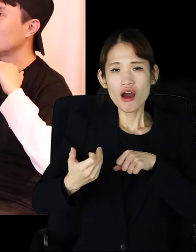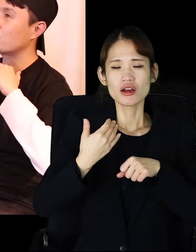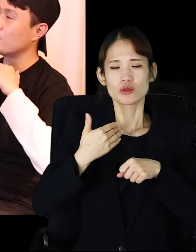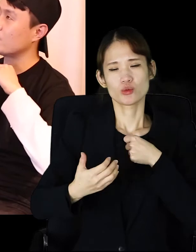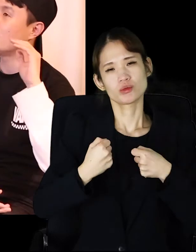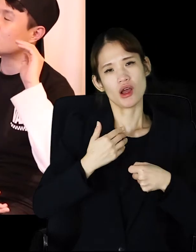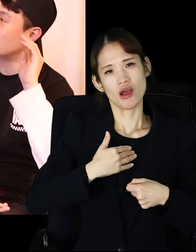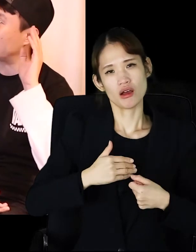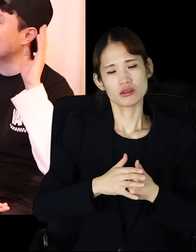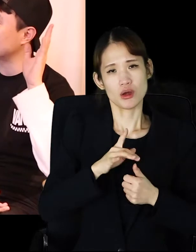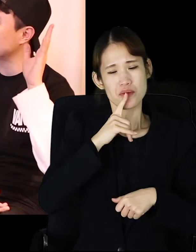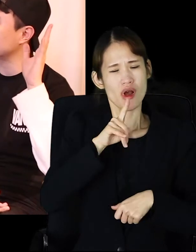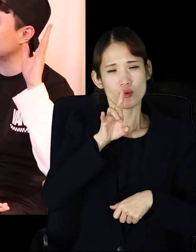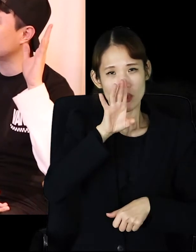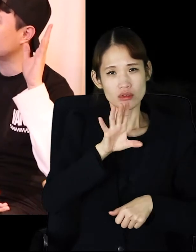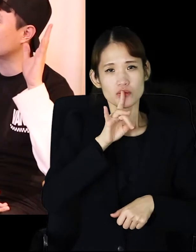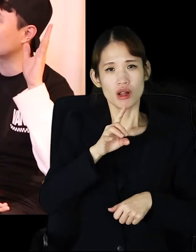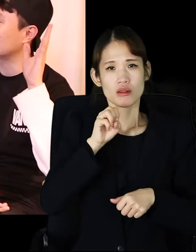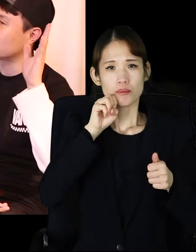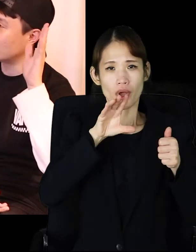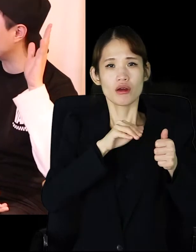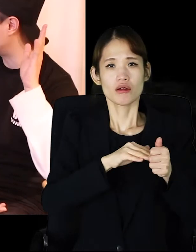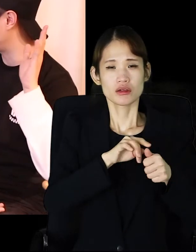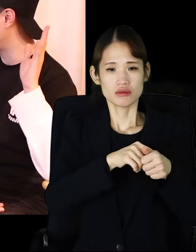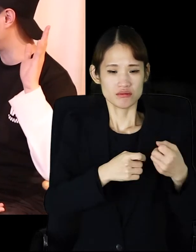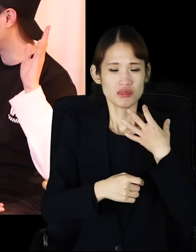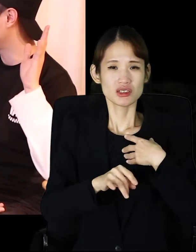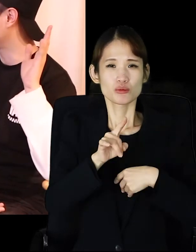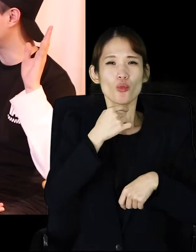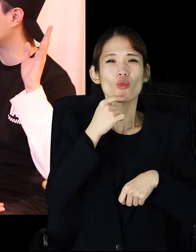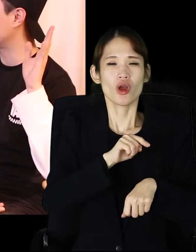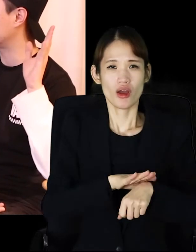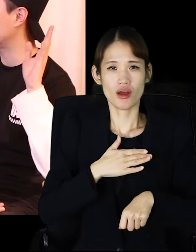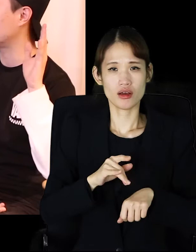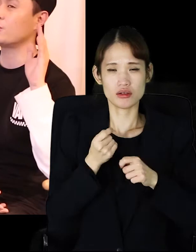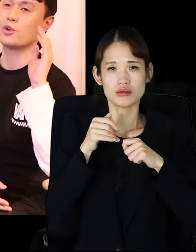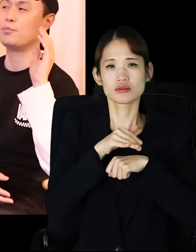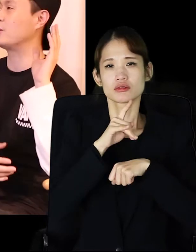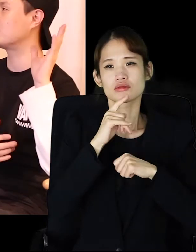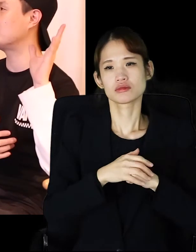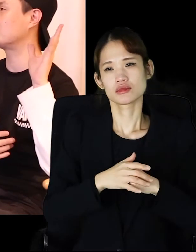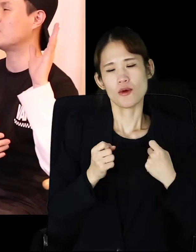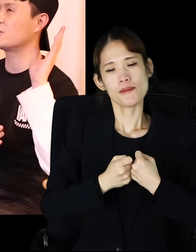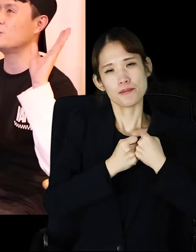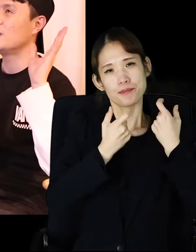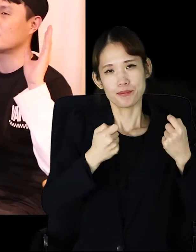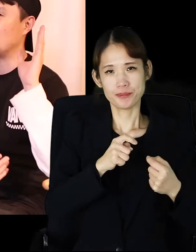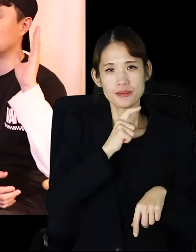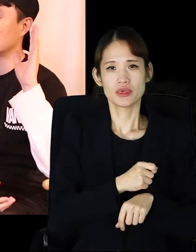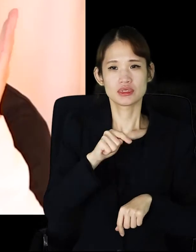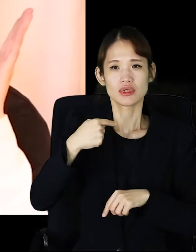알았거든요. 그러면은 선생님 그거 말도 안 되는 건데요? 라고 얘기를 하면 네가 뭘 알아? 뭐 이런 식으로 하는 거예요. 그럼 저는 바로 싸우는 거죠.